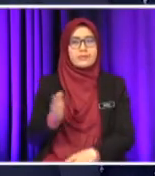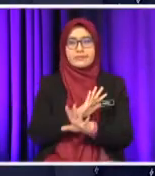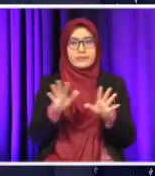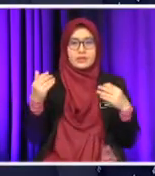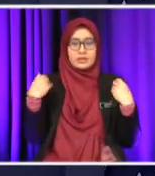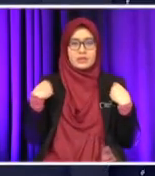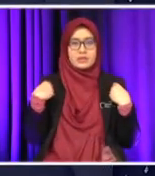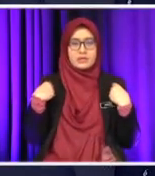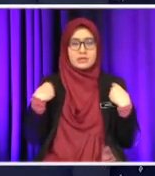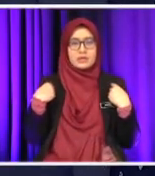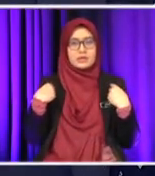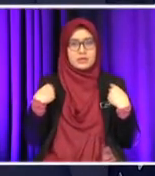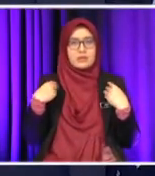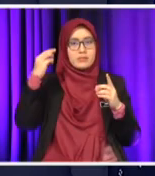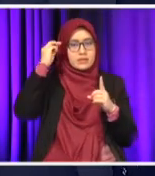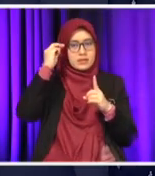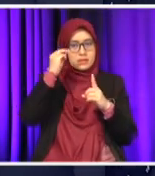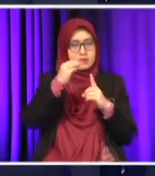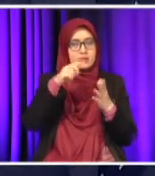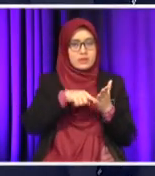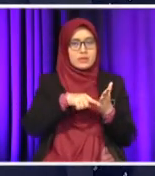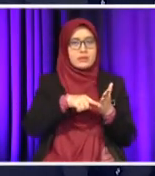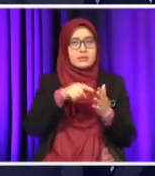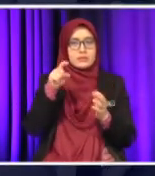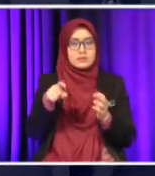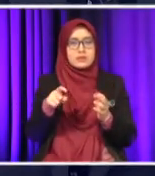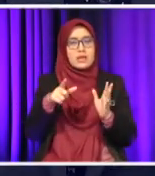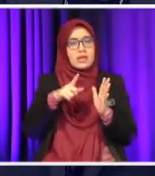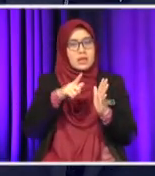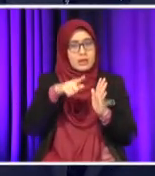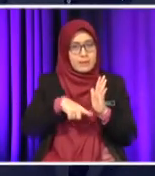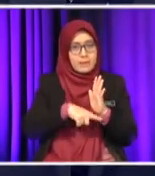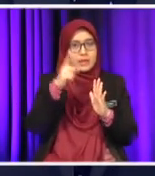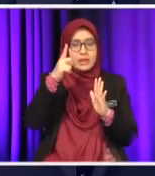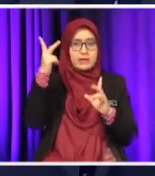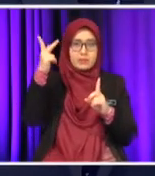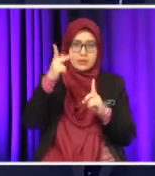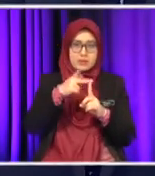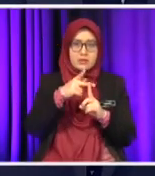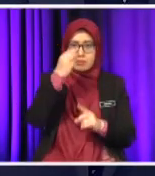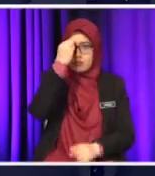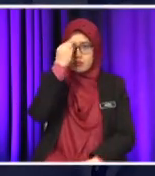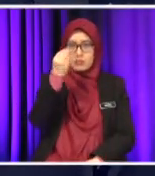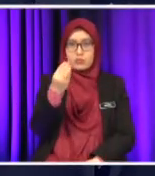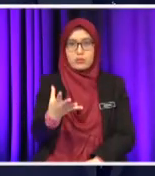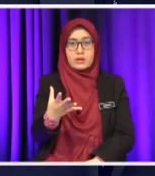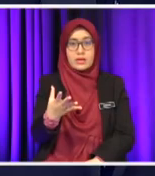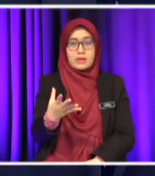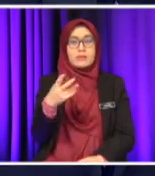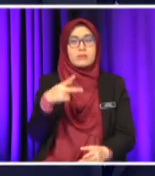lebih kepada maklumat tentang produk tadi dia nak orang tahu bahwa ada produk yang